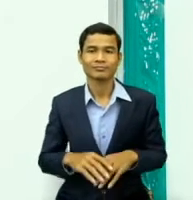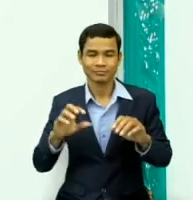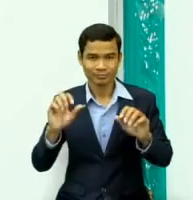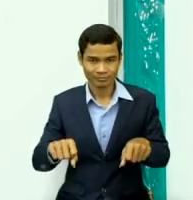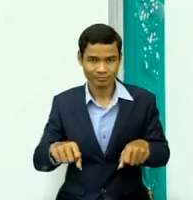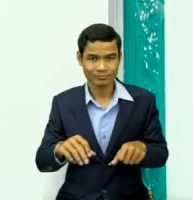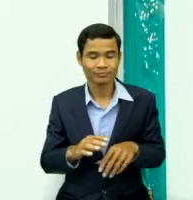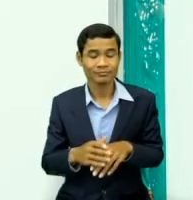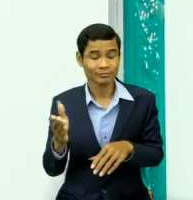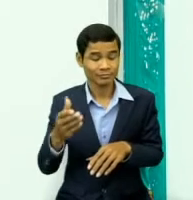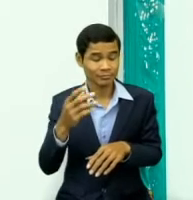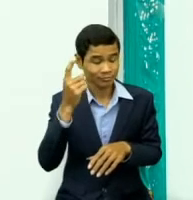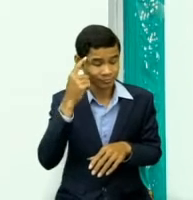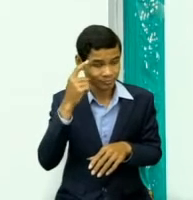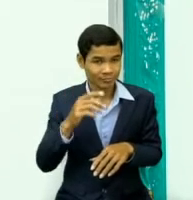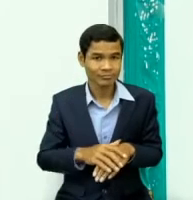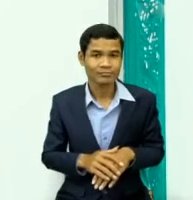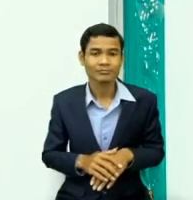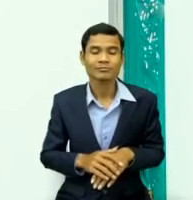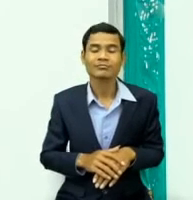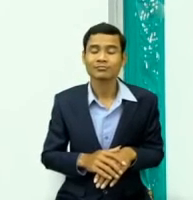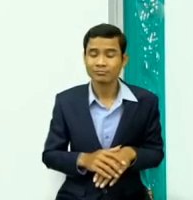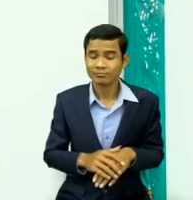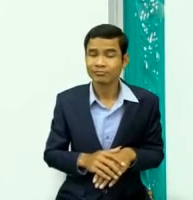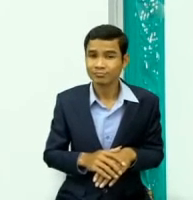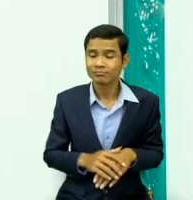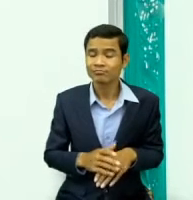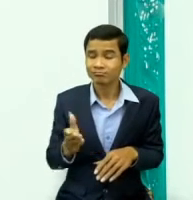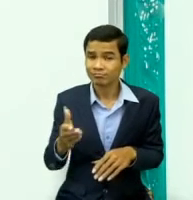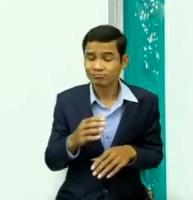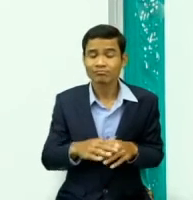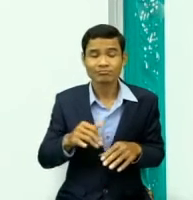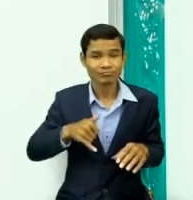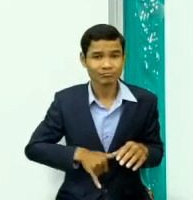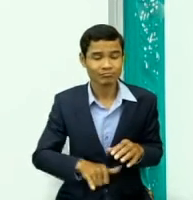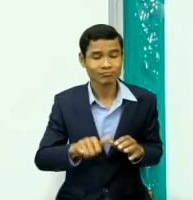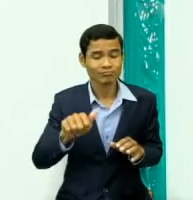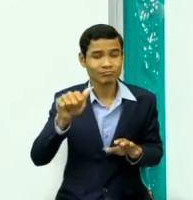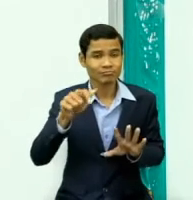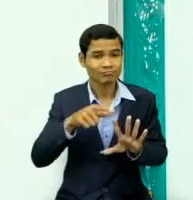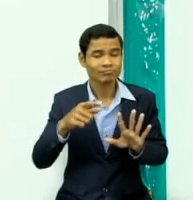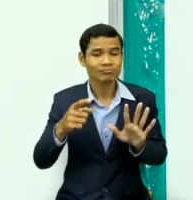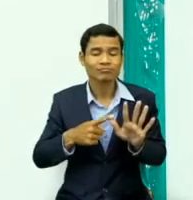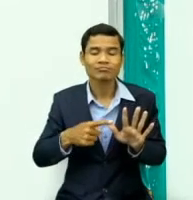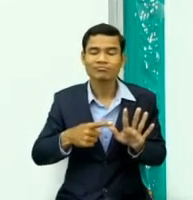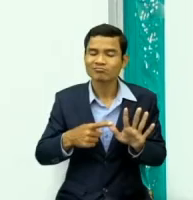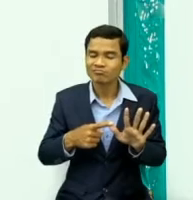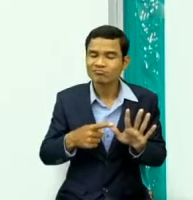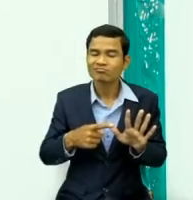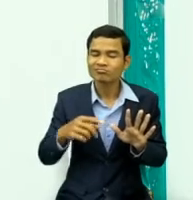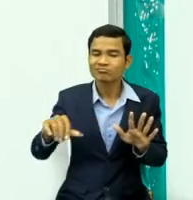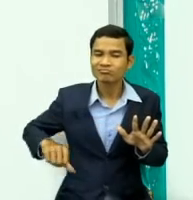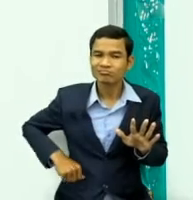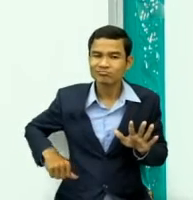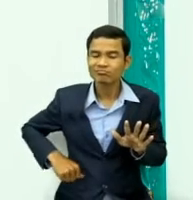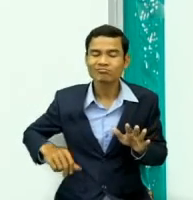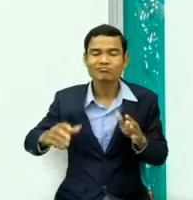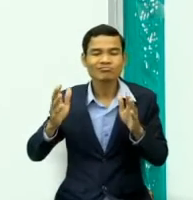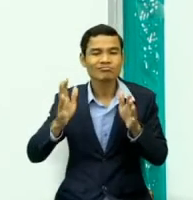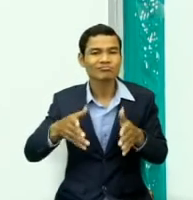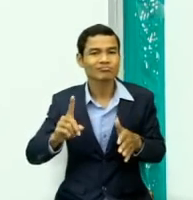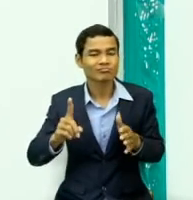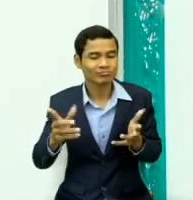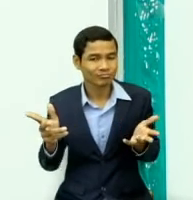chà con tặng ở khní tá chảy nhá nhẹ nhõm nhẹ ná con chà chảy nhá ngay nhẹ nhõm nhẹ ná đấy